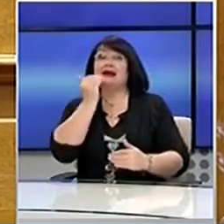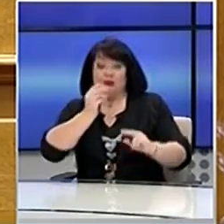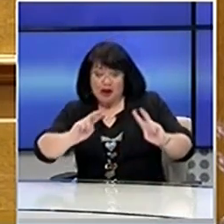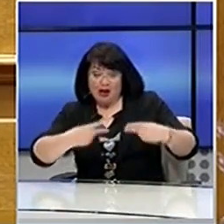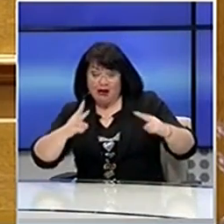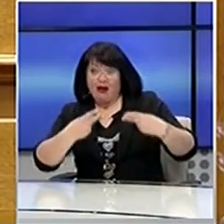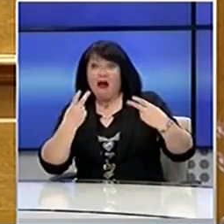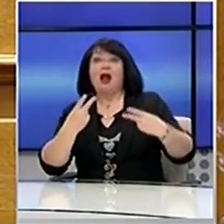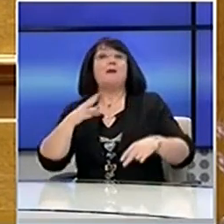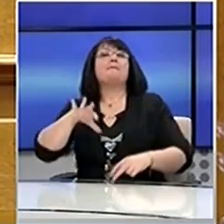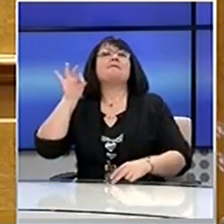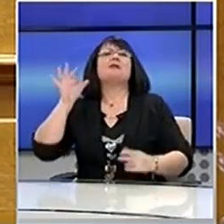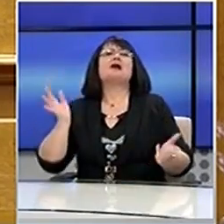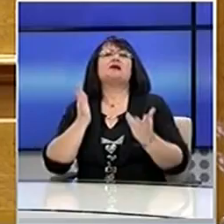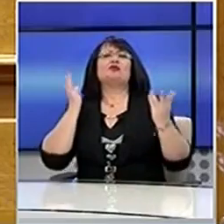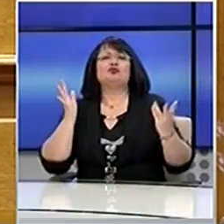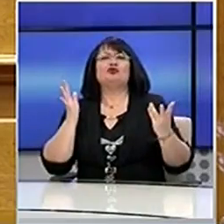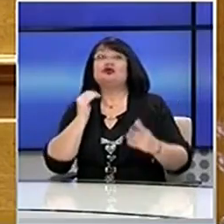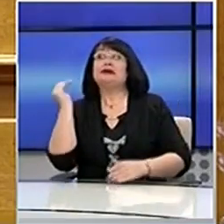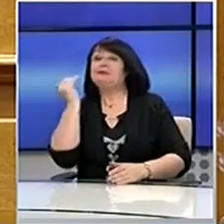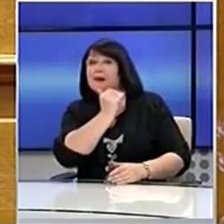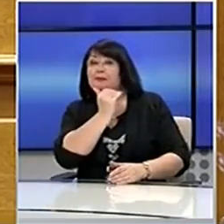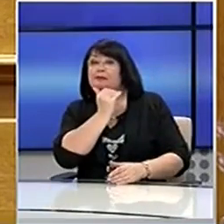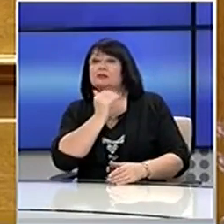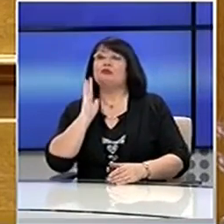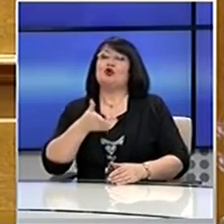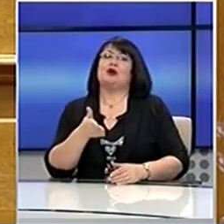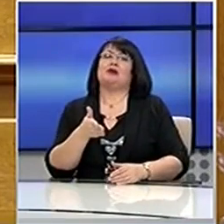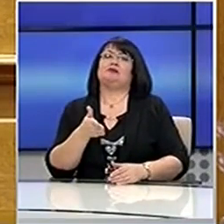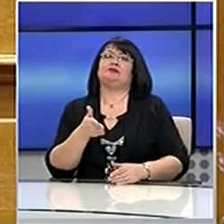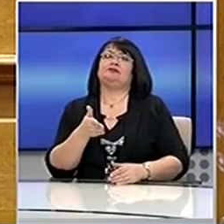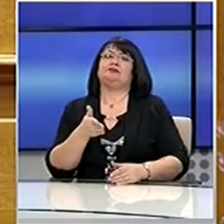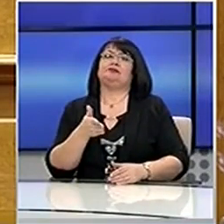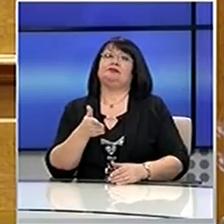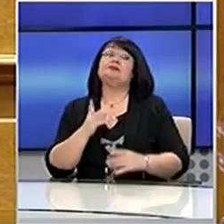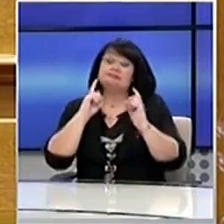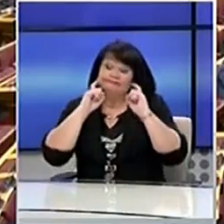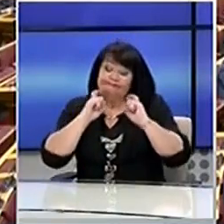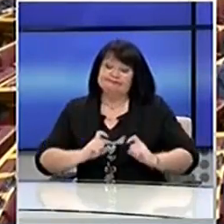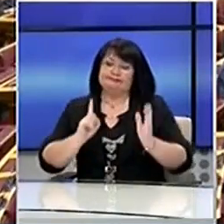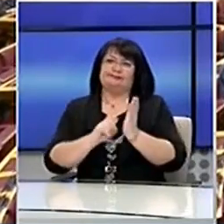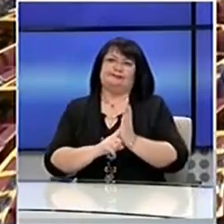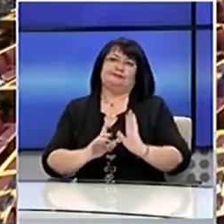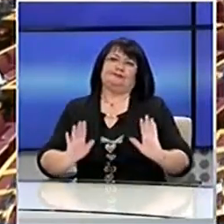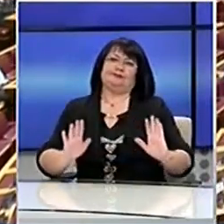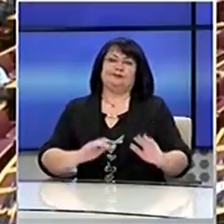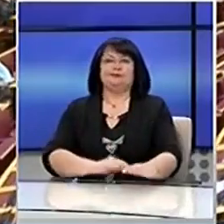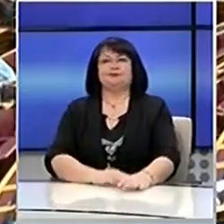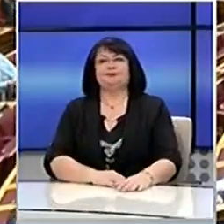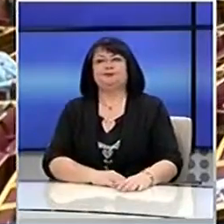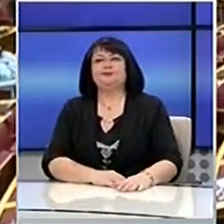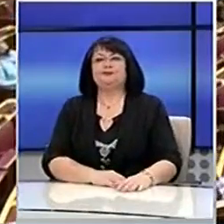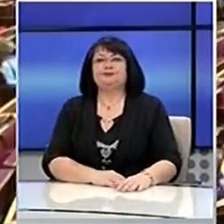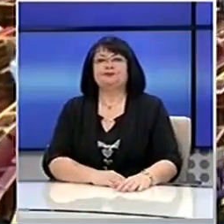διάγνωση σε περιπτώσεις όπου αυτή η γρήγορη διάγνωση είναι επιβεβλημένη. Όλα λοιπόν